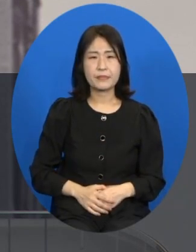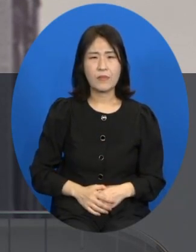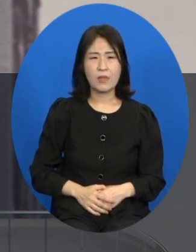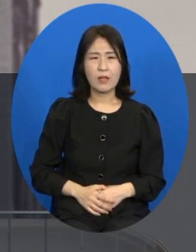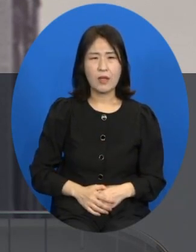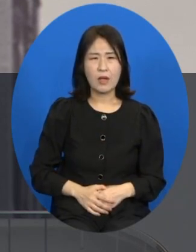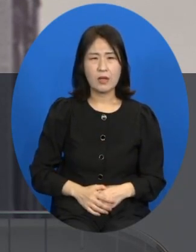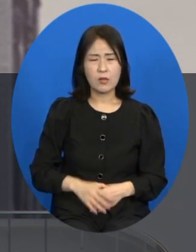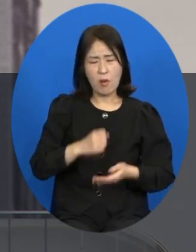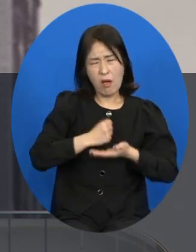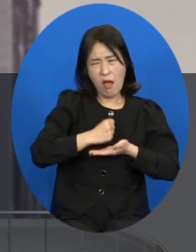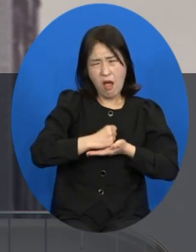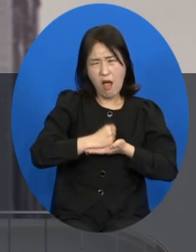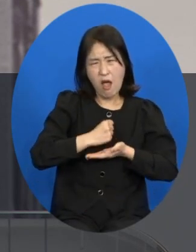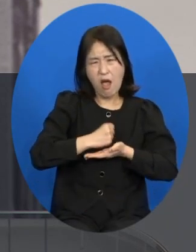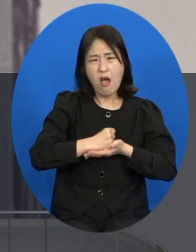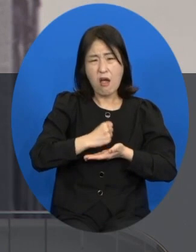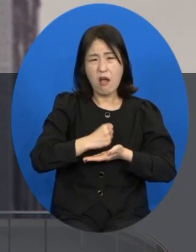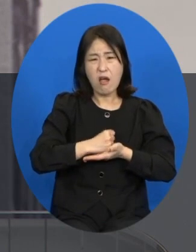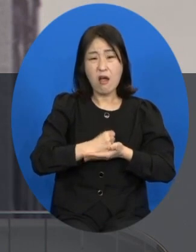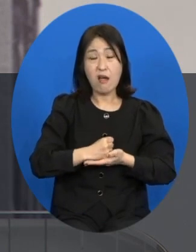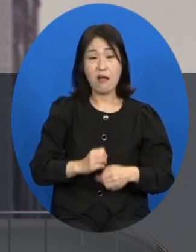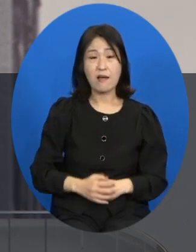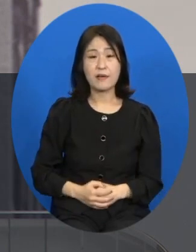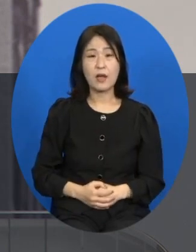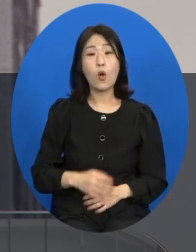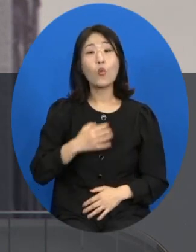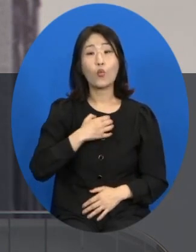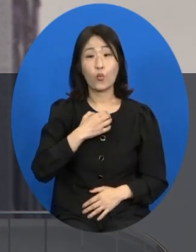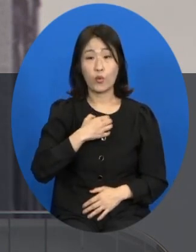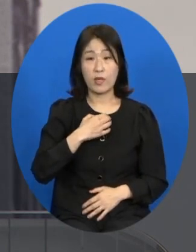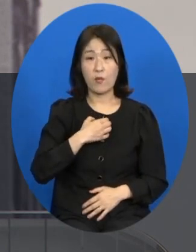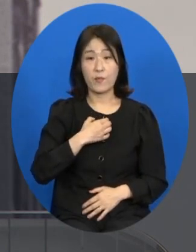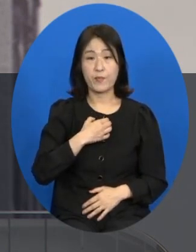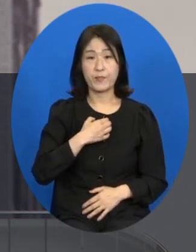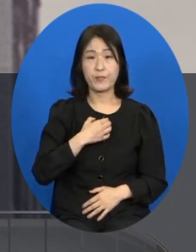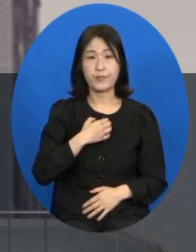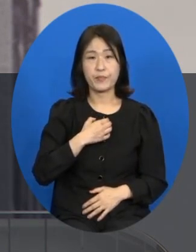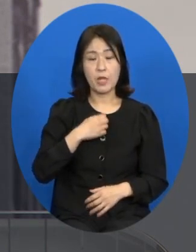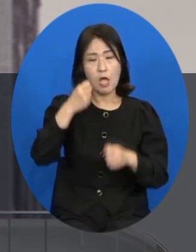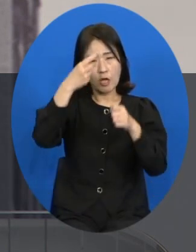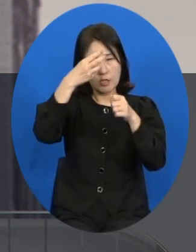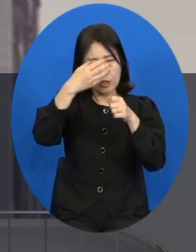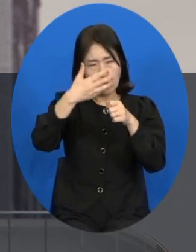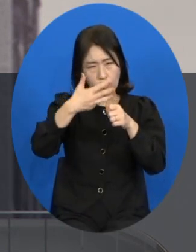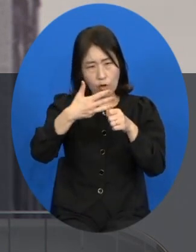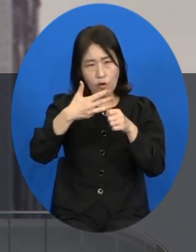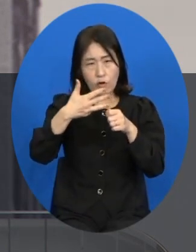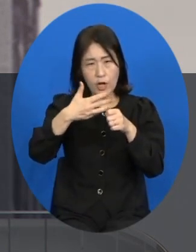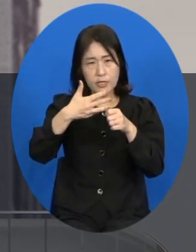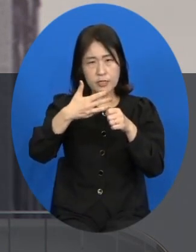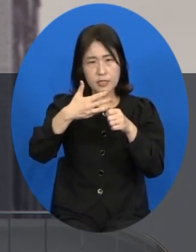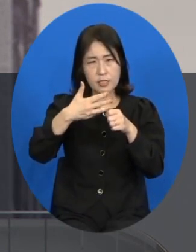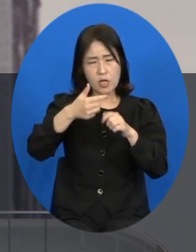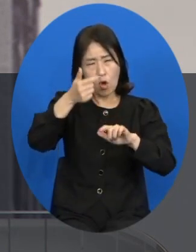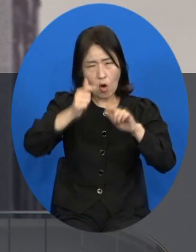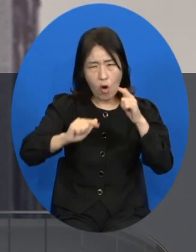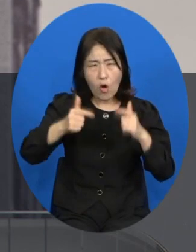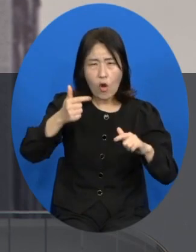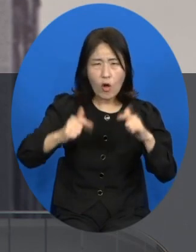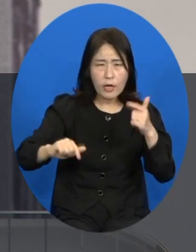수근거리는 거예 그다음에 위험 여덟가지의 가장 각색의